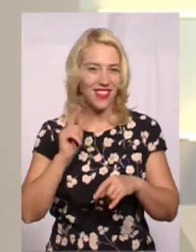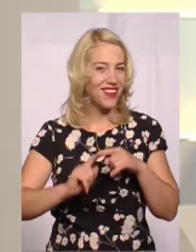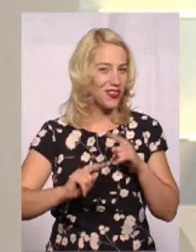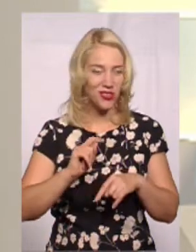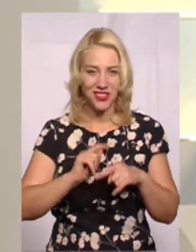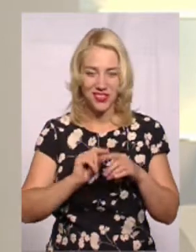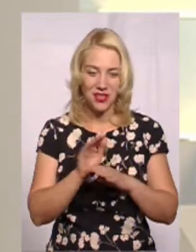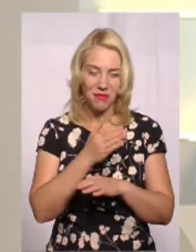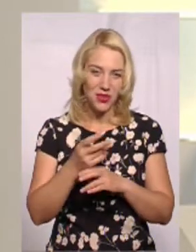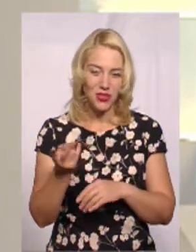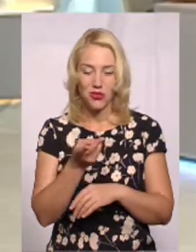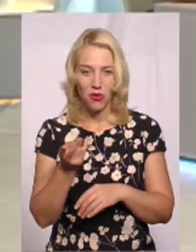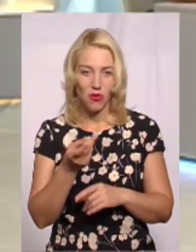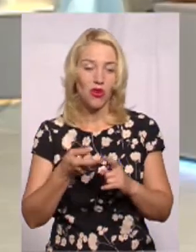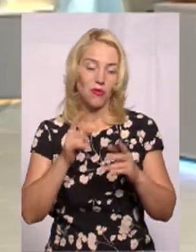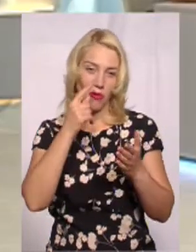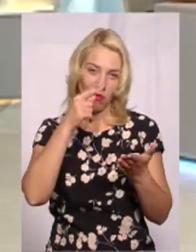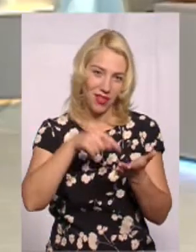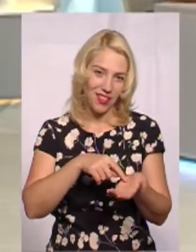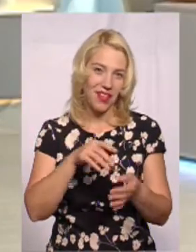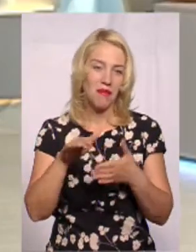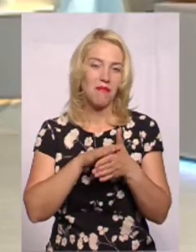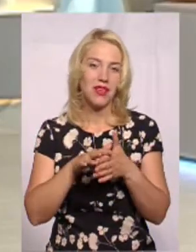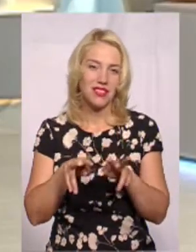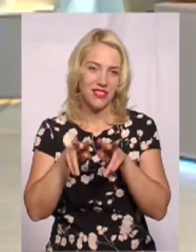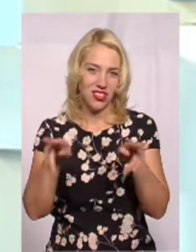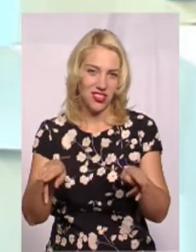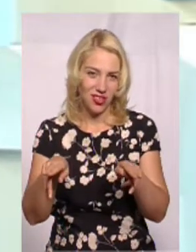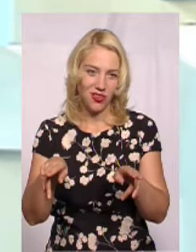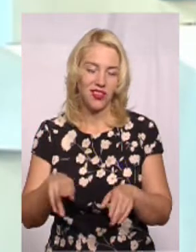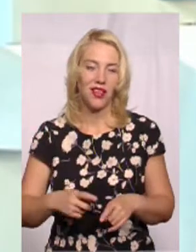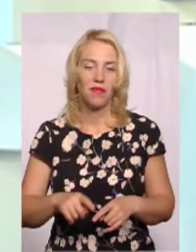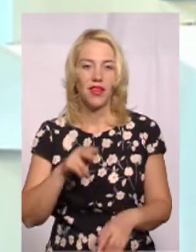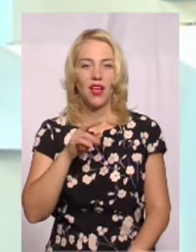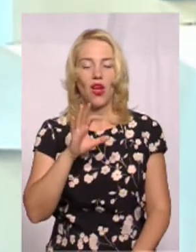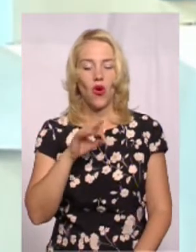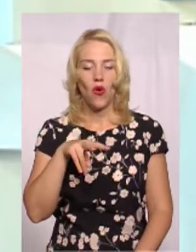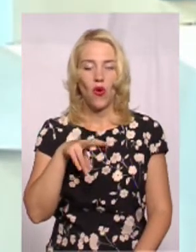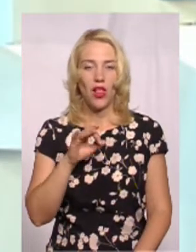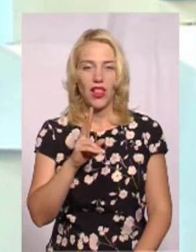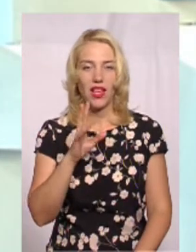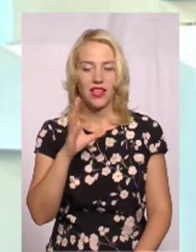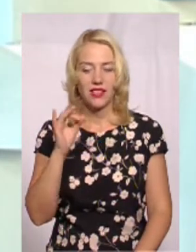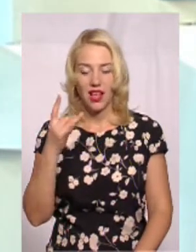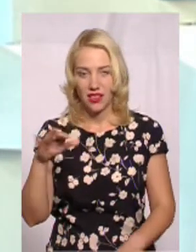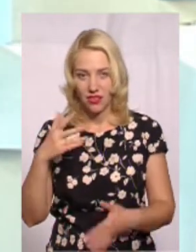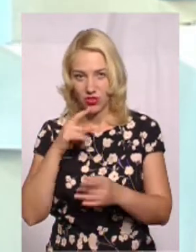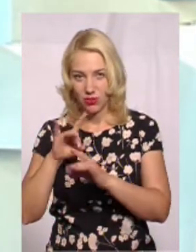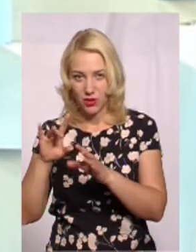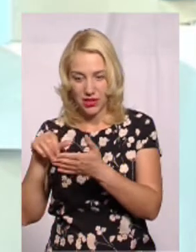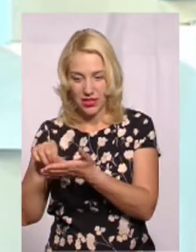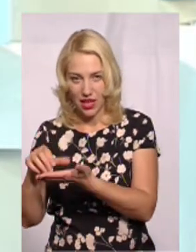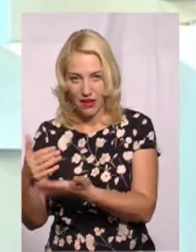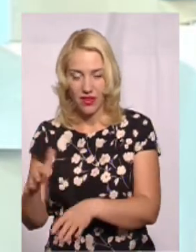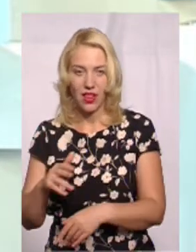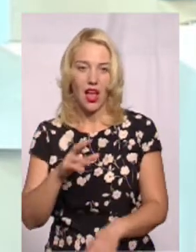між собою, але ну так співпало, що прізвище мають одне. Отож, Андрія Олександра Попика я представила, а Андрія Попика наші глядачі